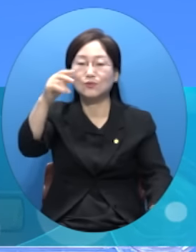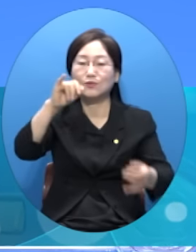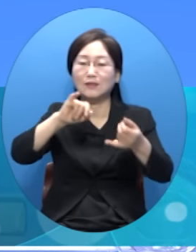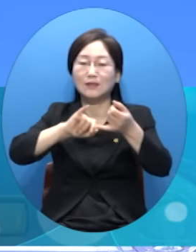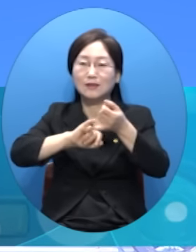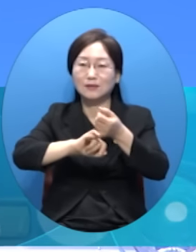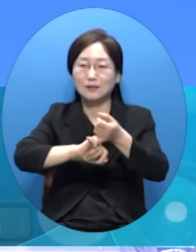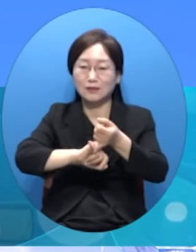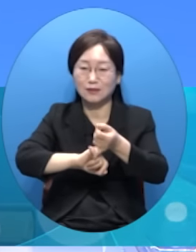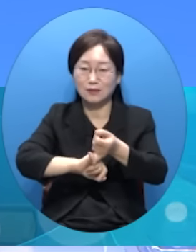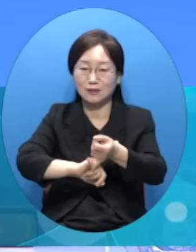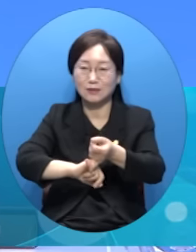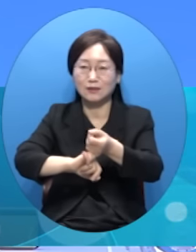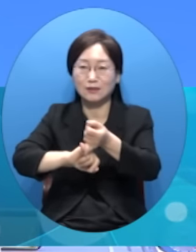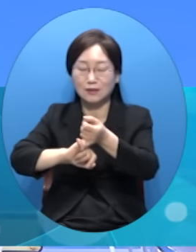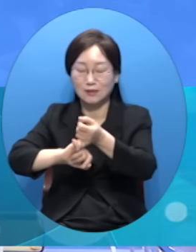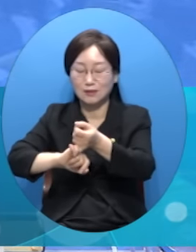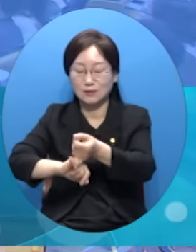주의